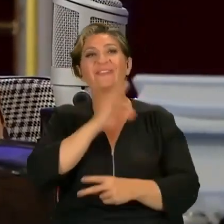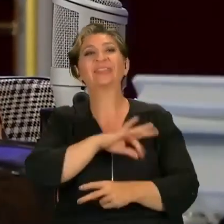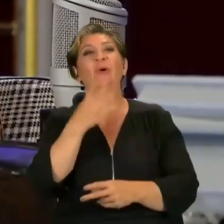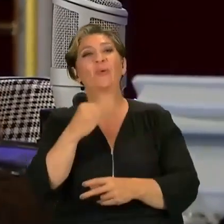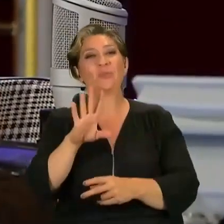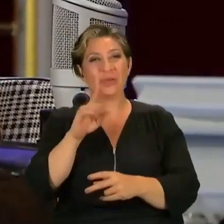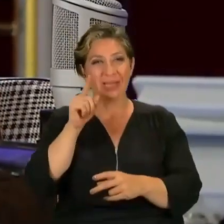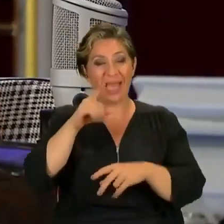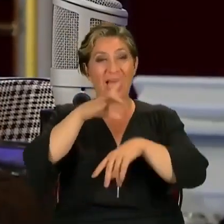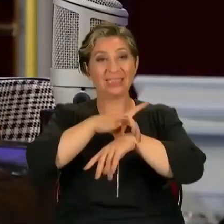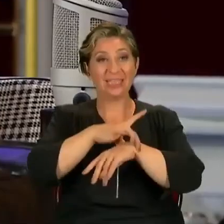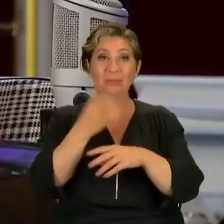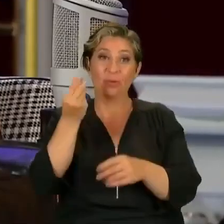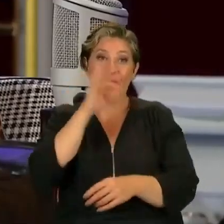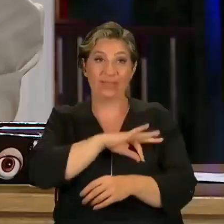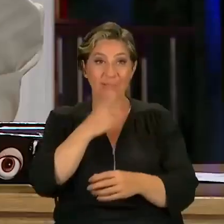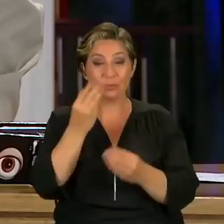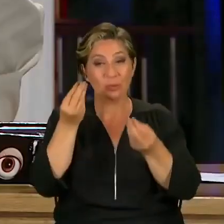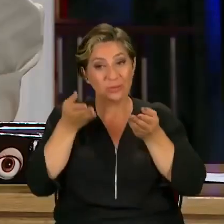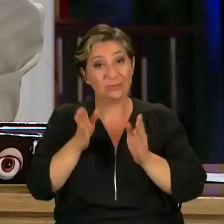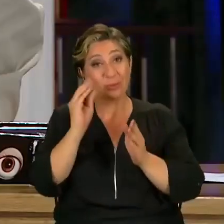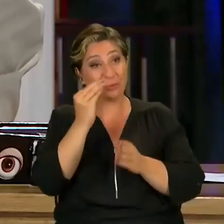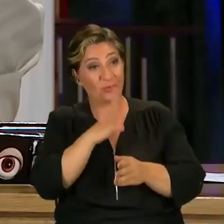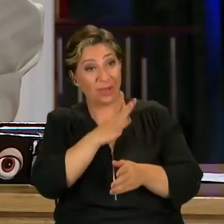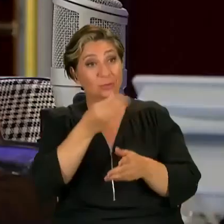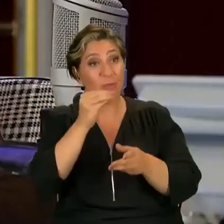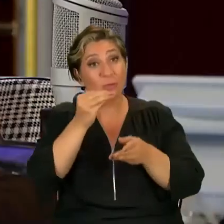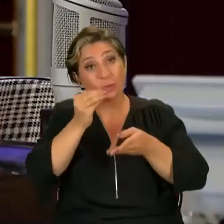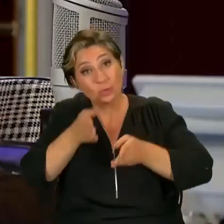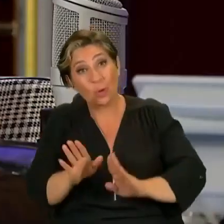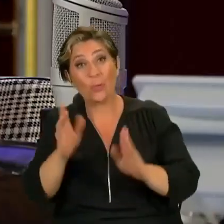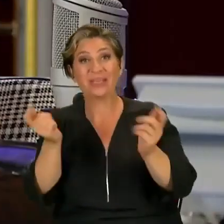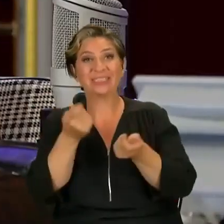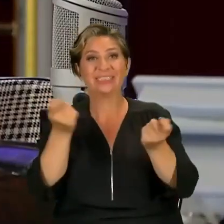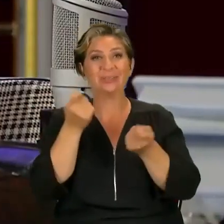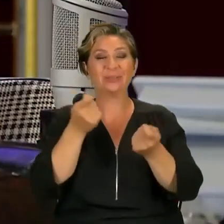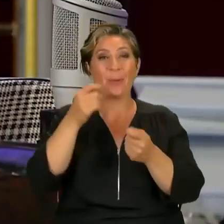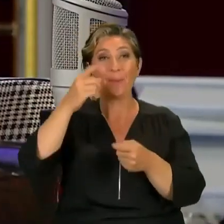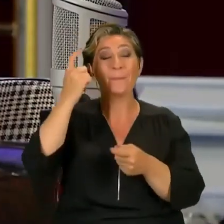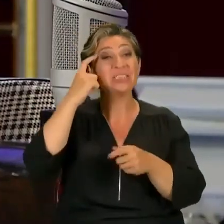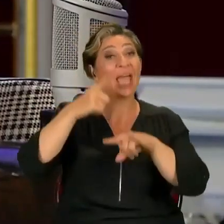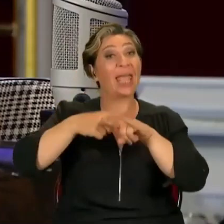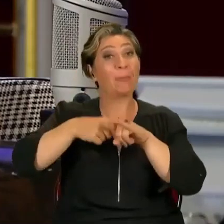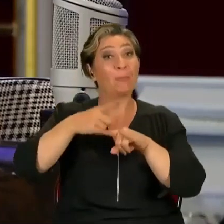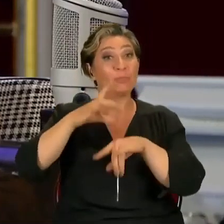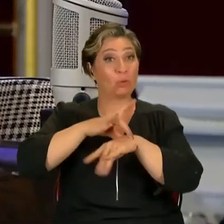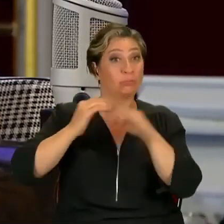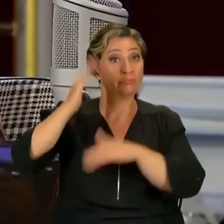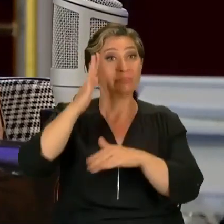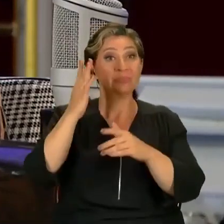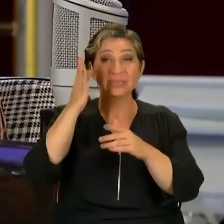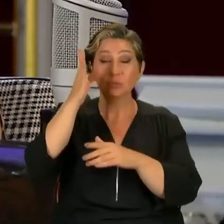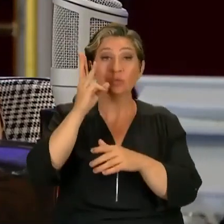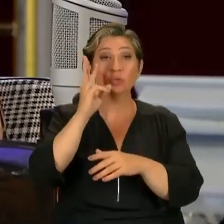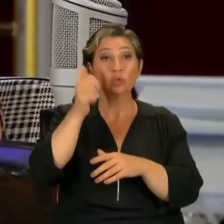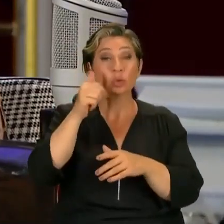Yaradığı yerlerden birisi de orasıydı. Çok güzel bir çocuk var. Çocuk doğurmaya çalışıyor diye başhekime kadar gidip yani 3